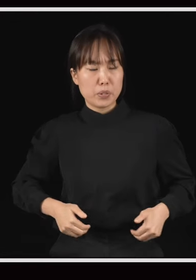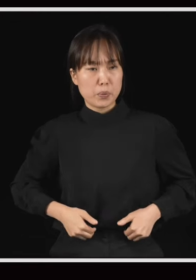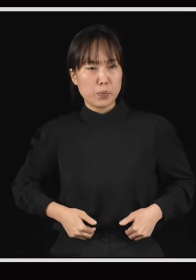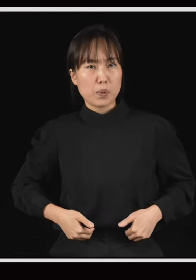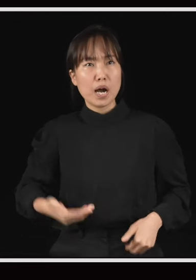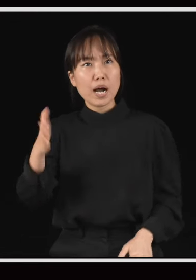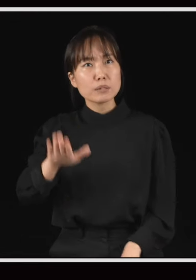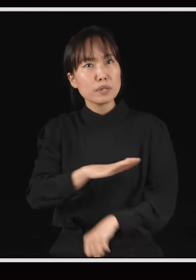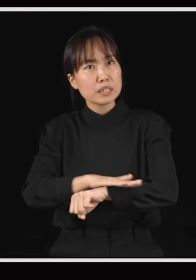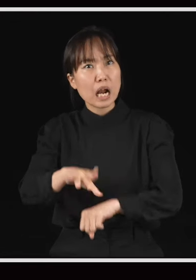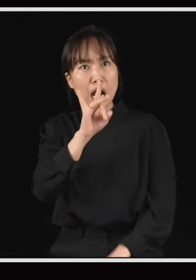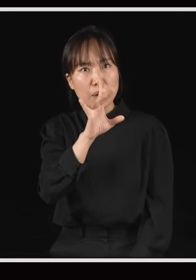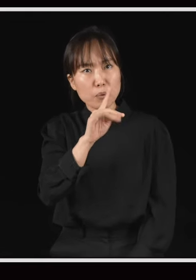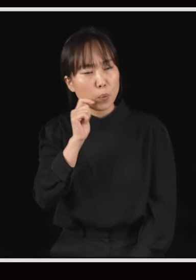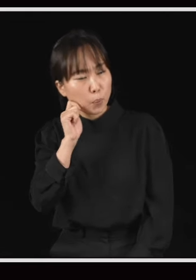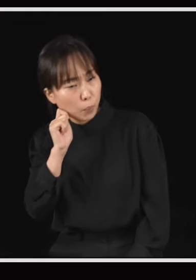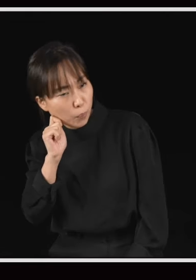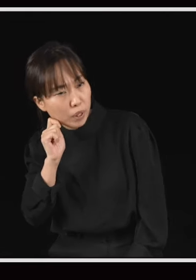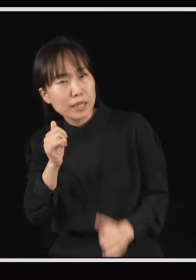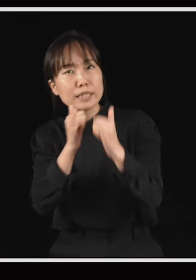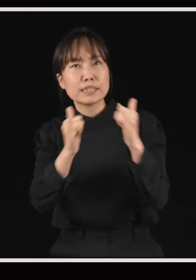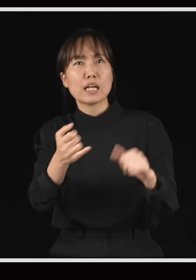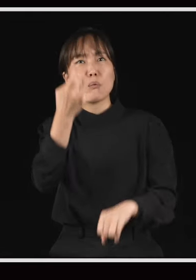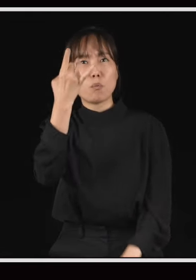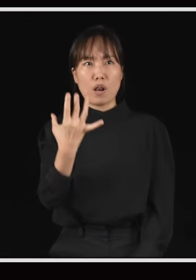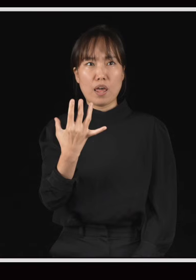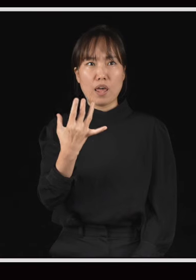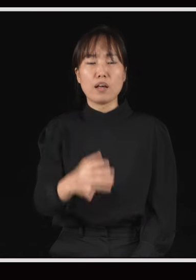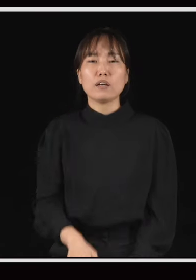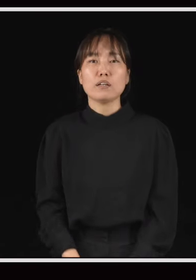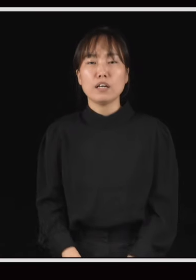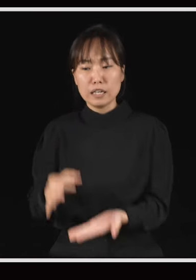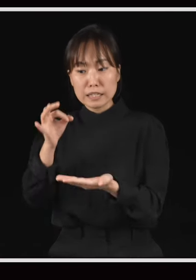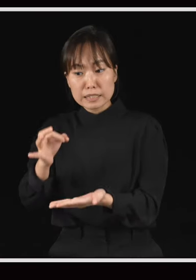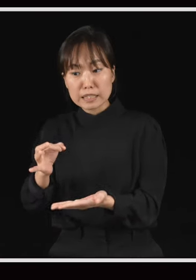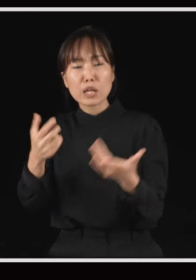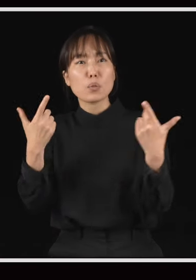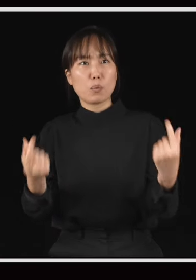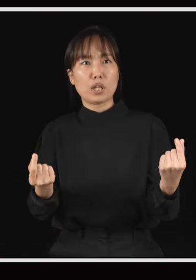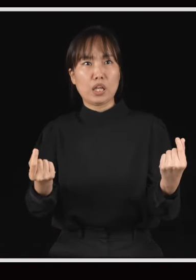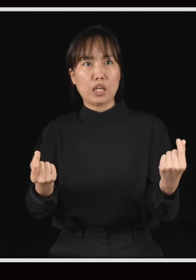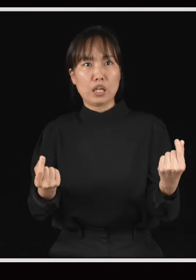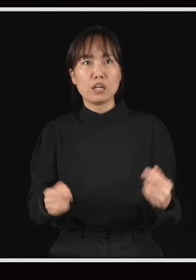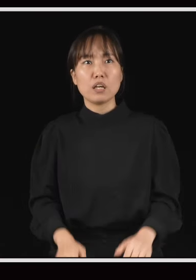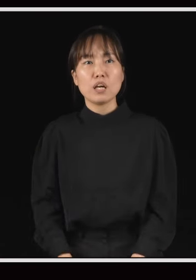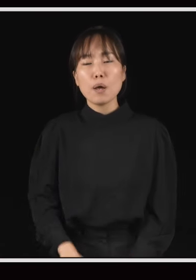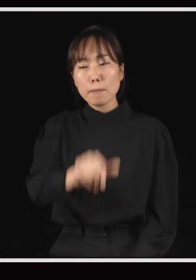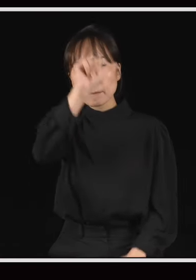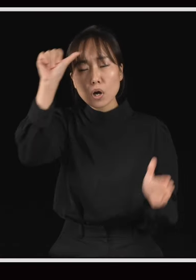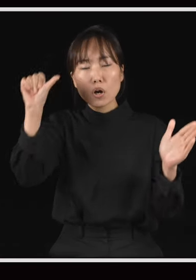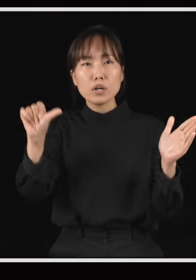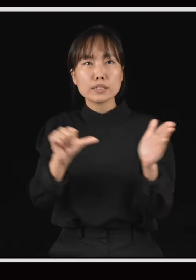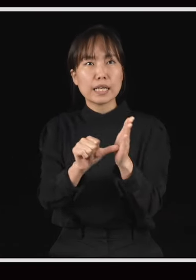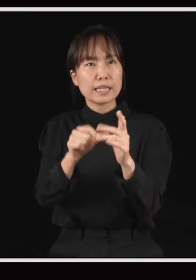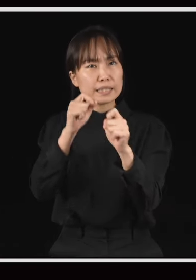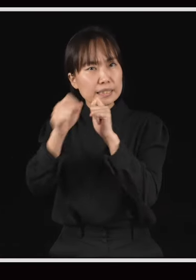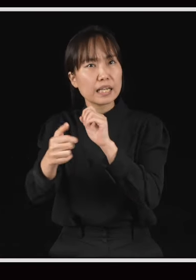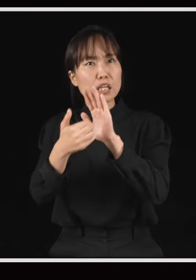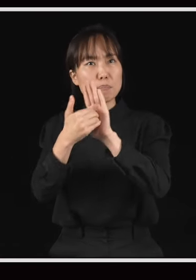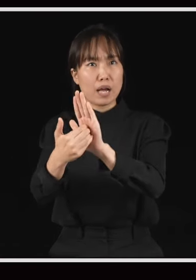근데 심리적으로 잘 안 돼요. 우리 인간은 그게 안 되게 돼 있어요. 저기 똑같습니다. 대부분 우리가 생애 주기에